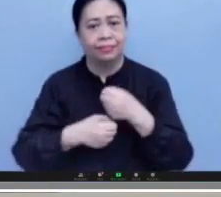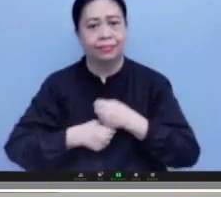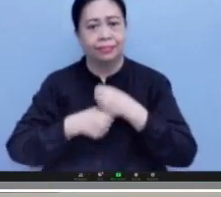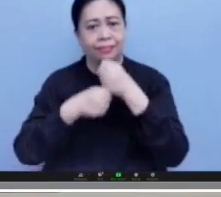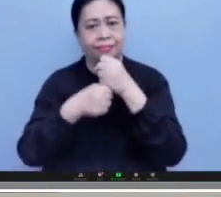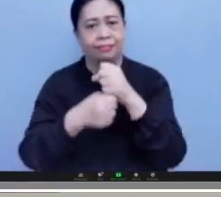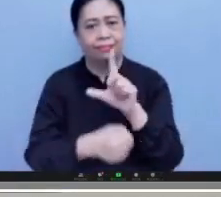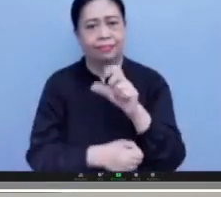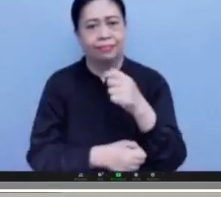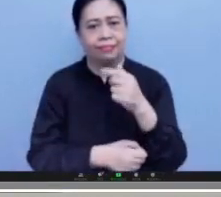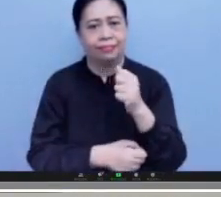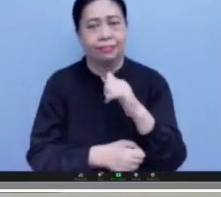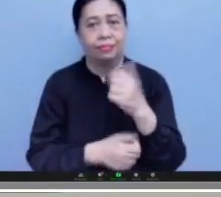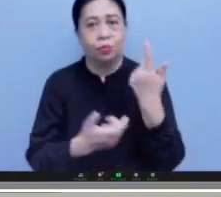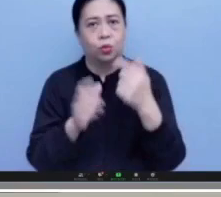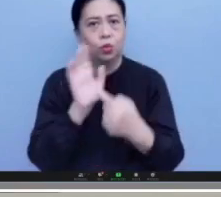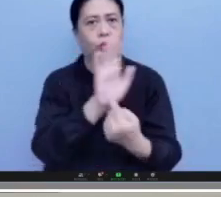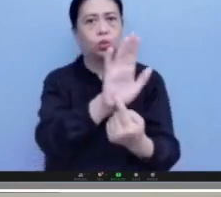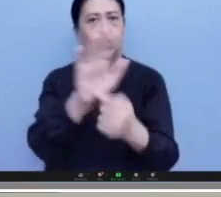を世界中に広げていくお手伝いができればと。